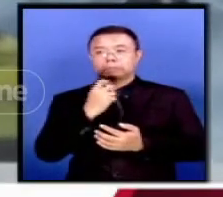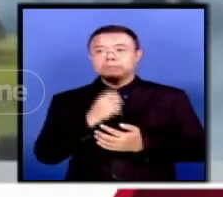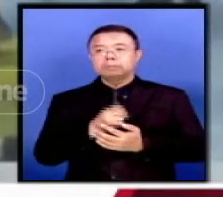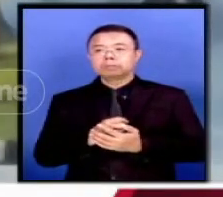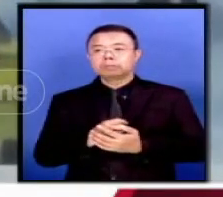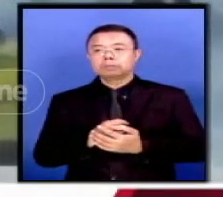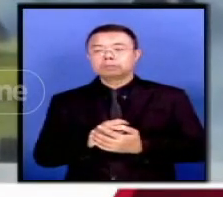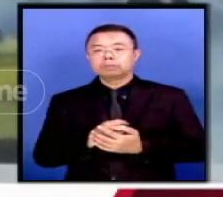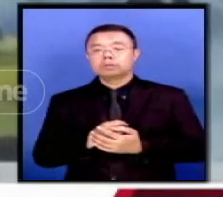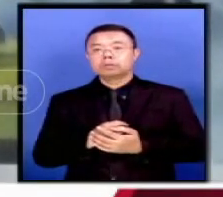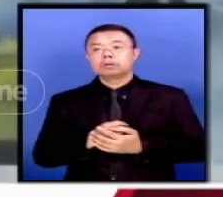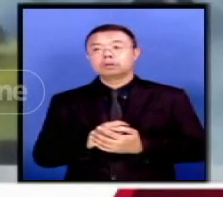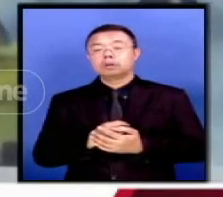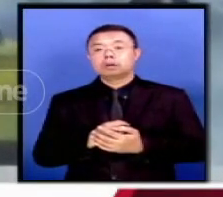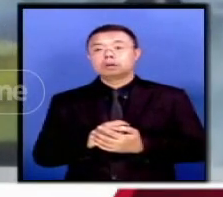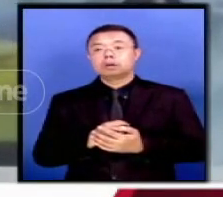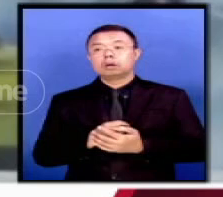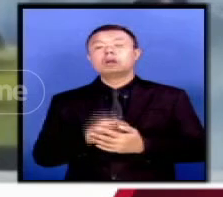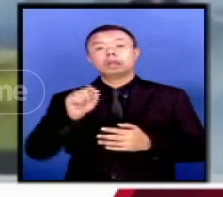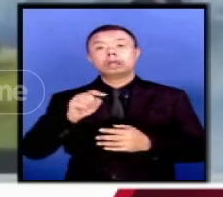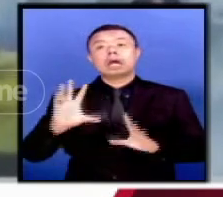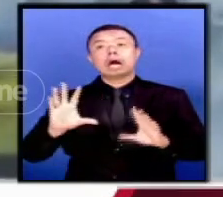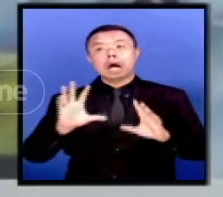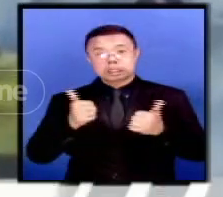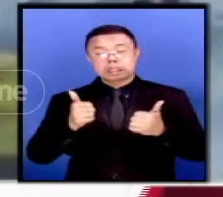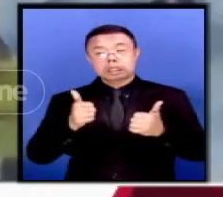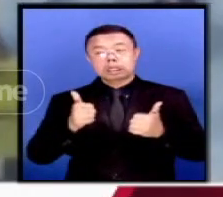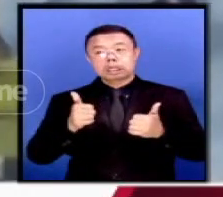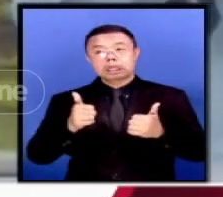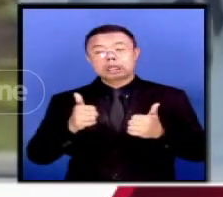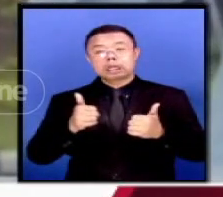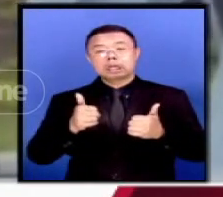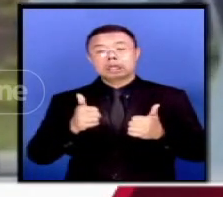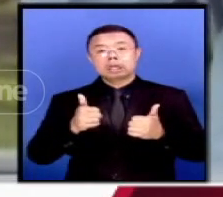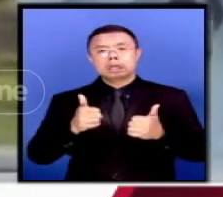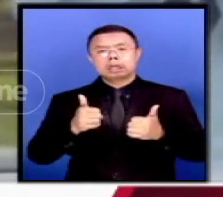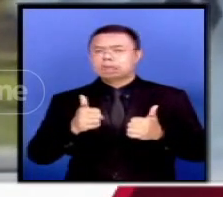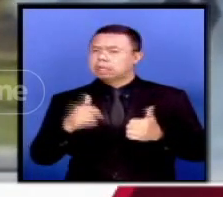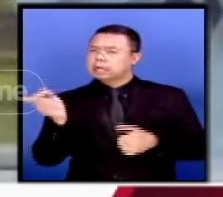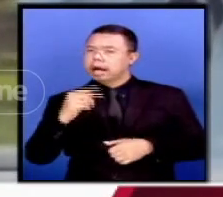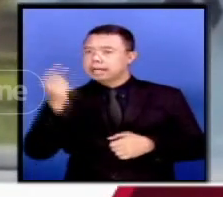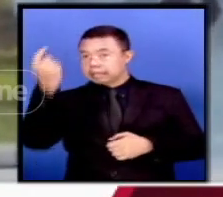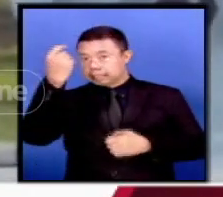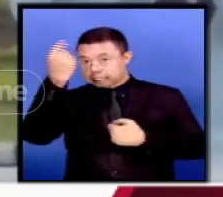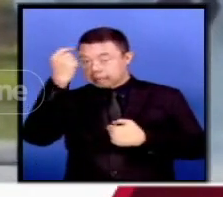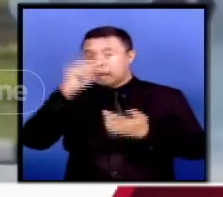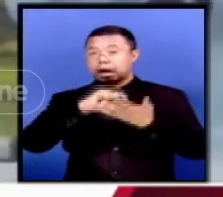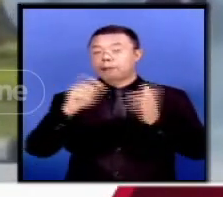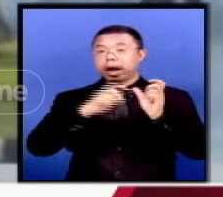BBM atau minyak ini adalah hasil minyak sulingan. Kemudian oleh tersangka